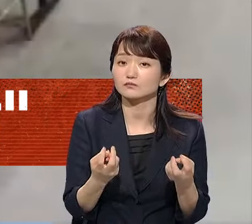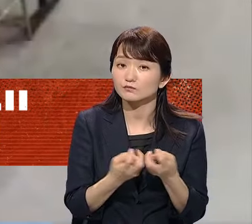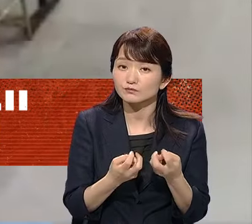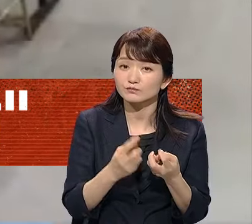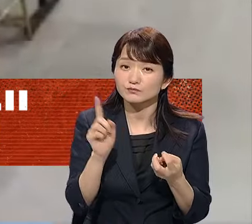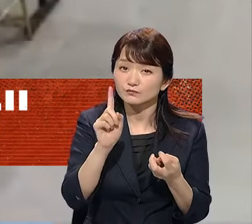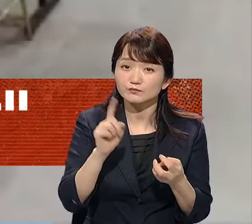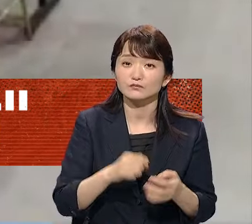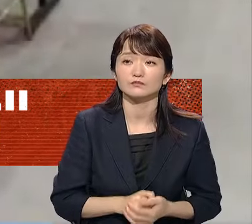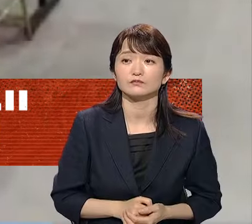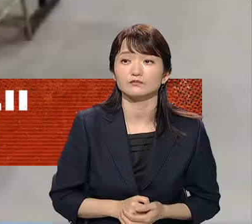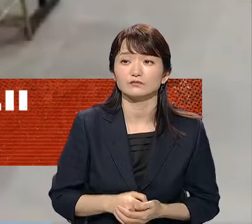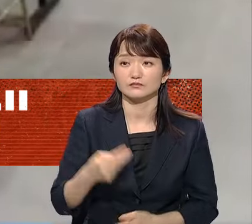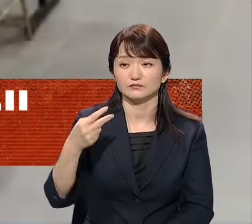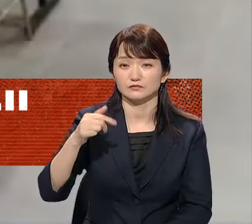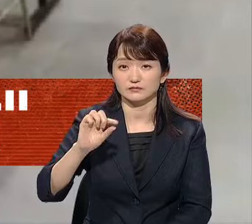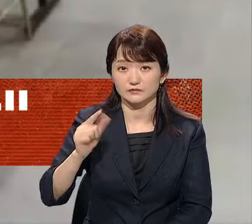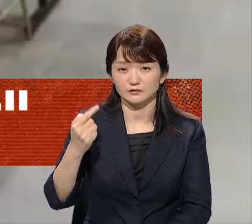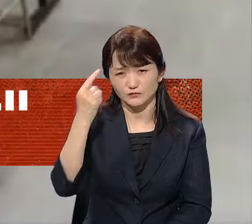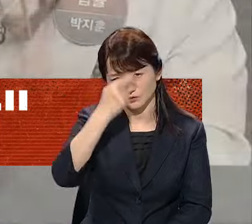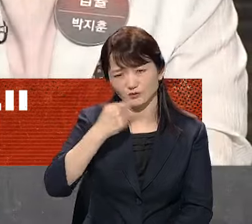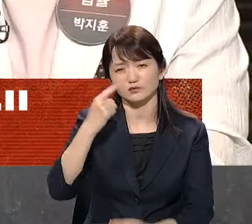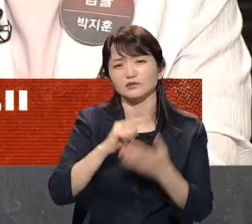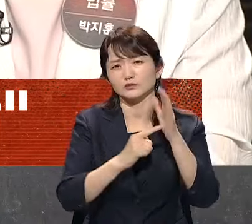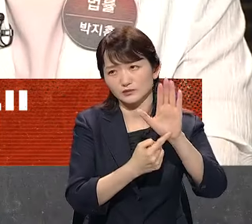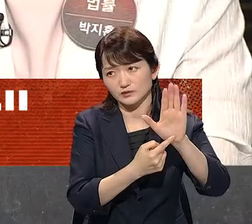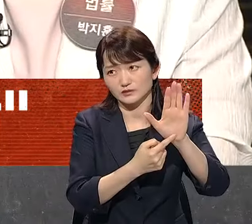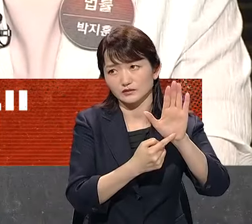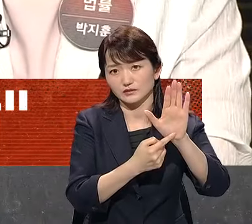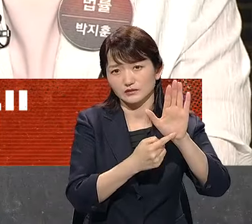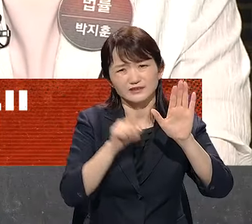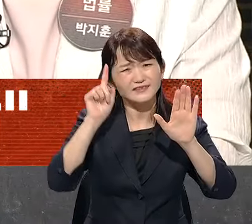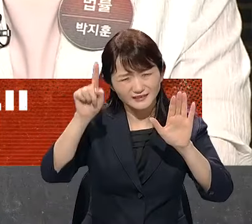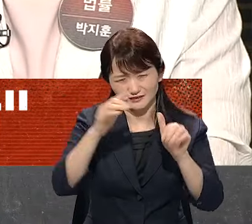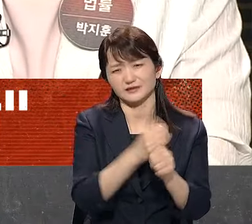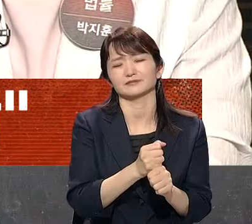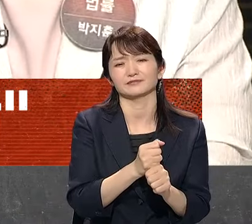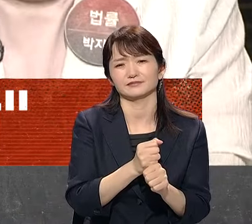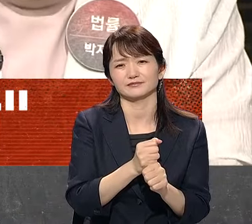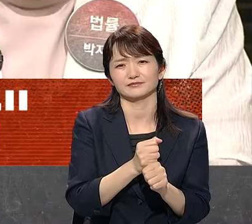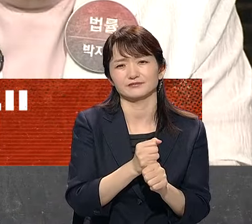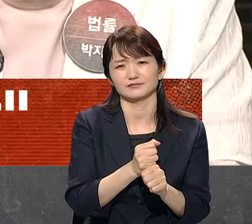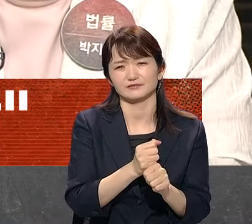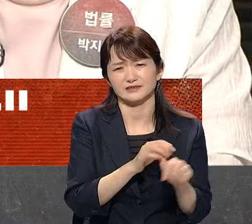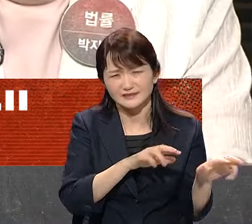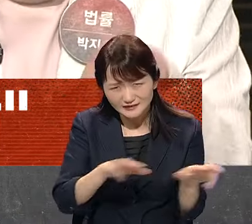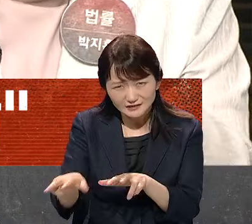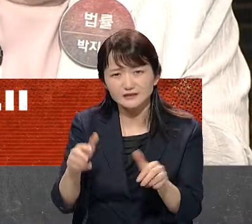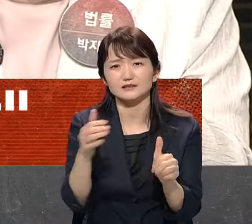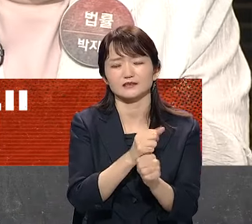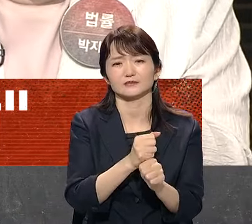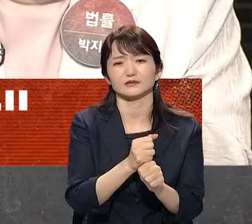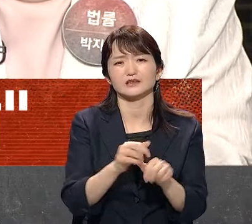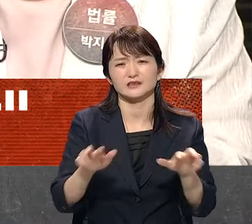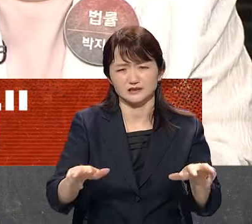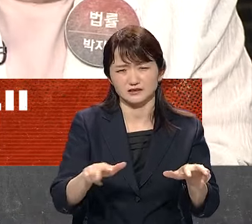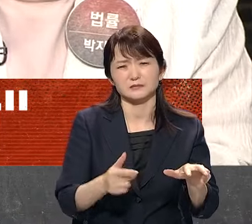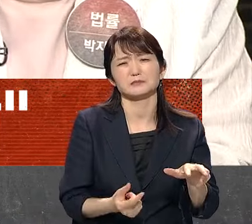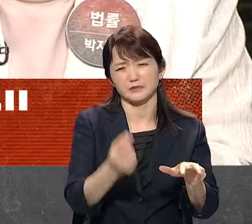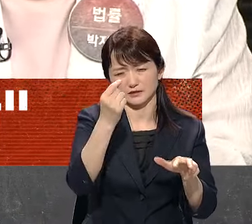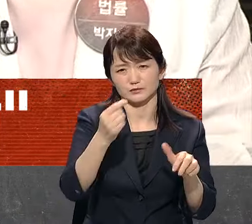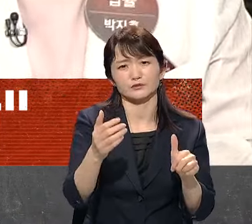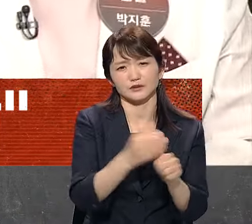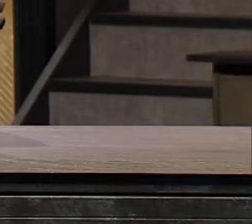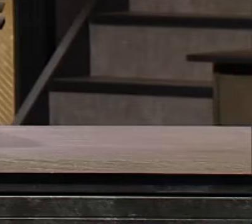뭐겠습니까? 우리 사건 반장에서 얼굴 한번 공개하면 내일 잡힙니다. 아니, 바로 잡혀요. 한 시간 지금 당장. 30분